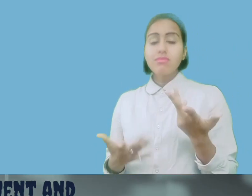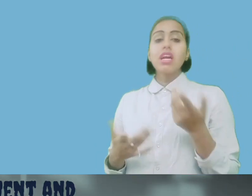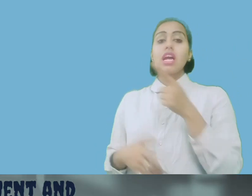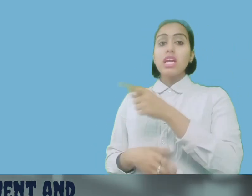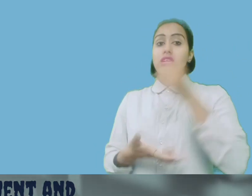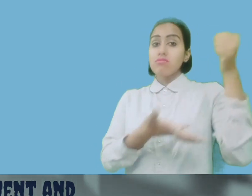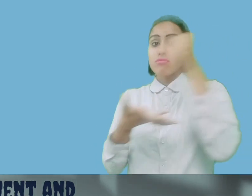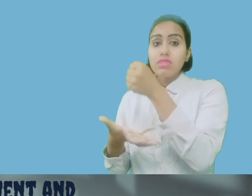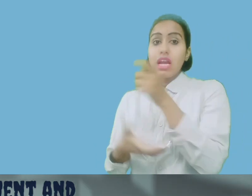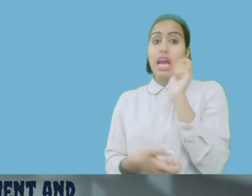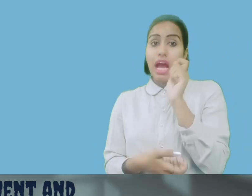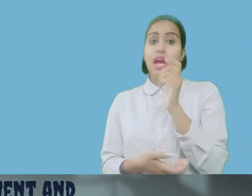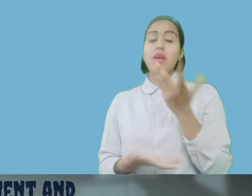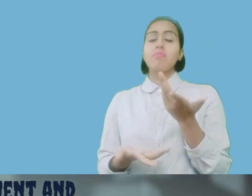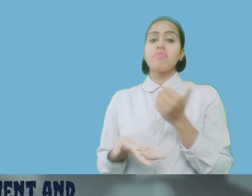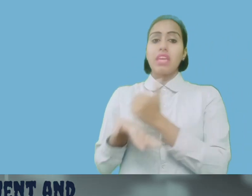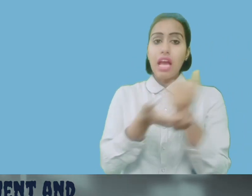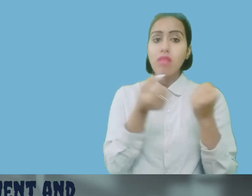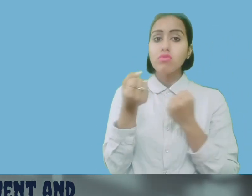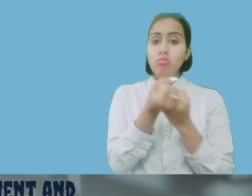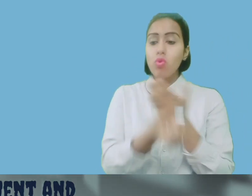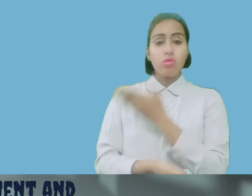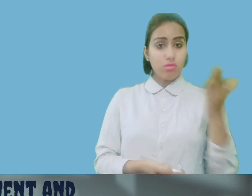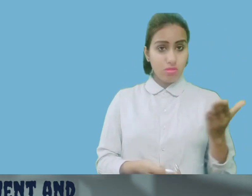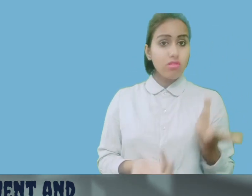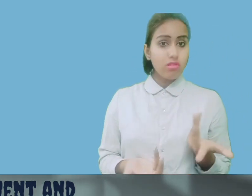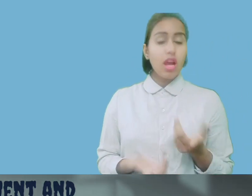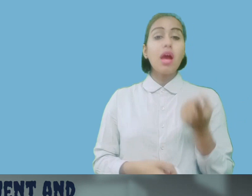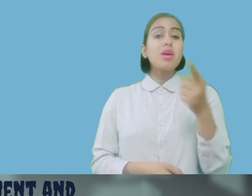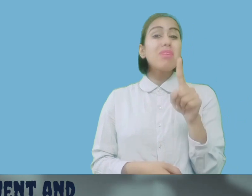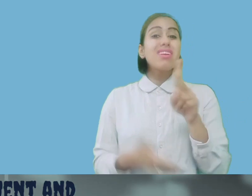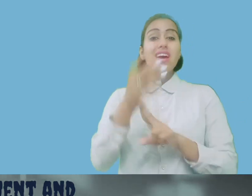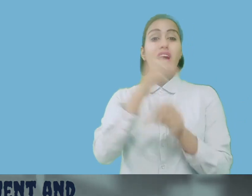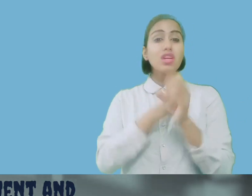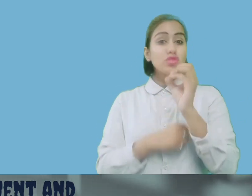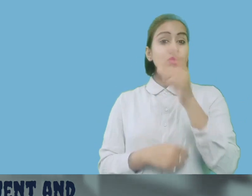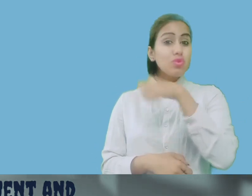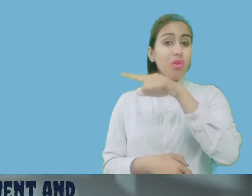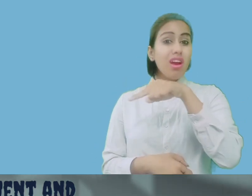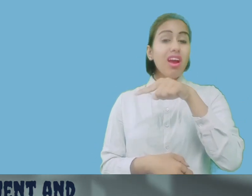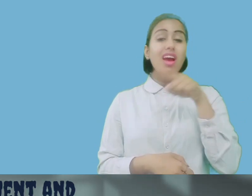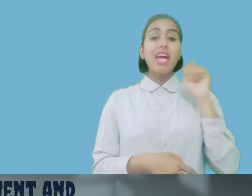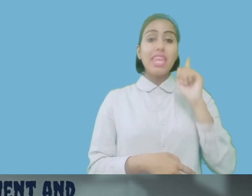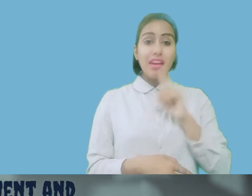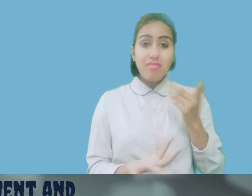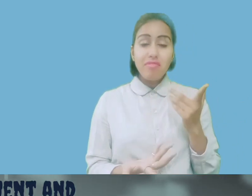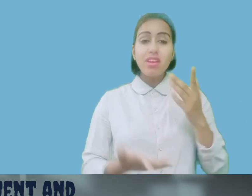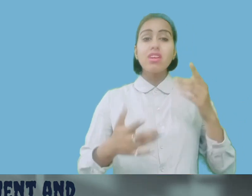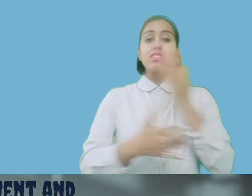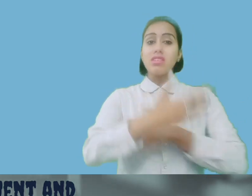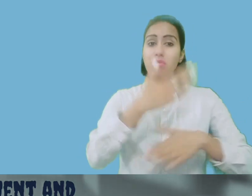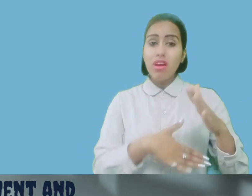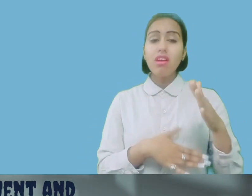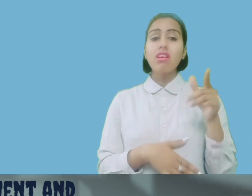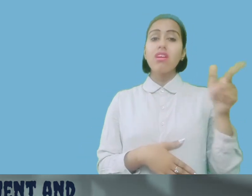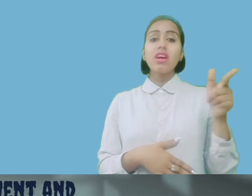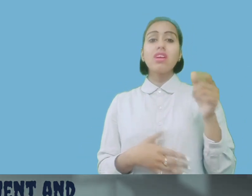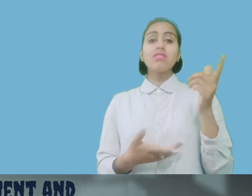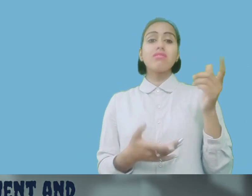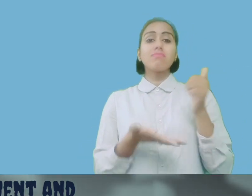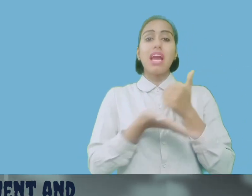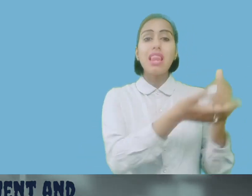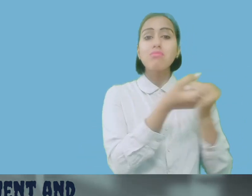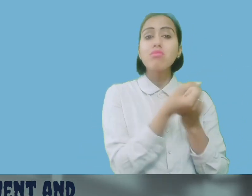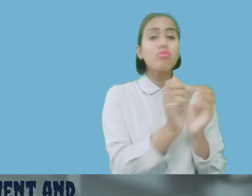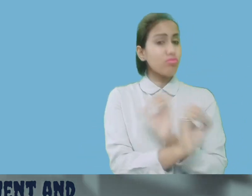के साथ दे सकती हूँ उस बच्चे के अंदर 10वीं बराबर भी ज्ञान नहीं है। यानी आपका कहना है कि जो यहाँ के शिक्षण संस्थान हैं, चाहे